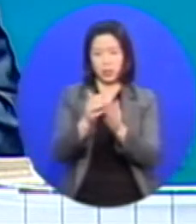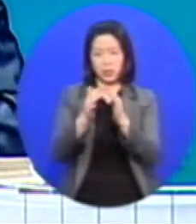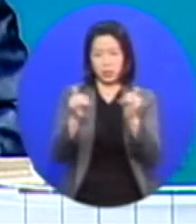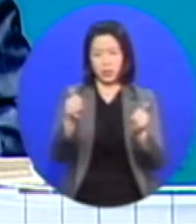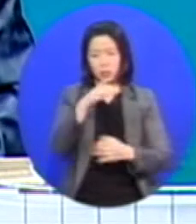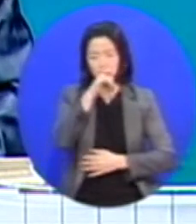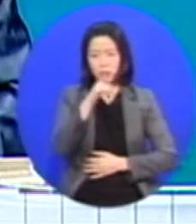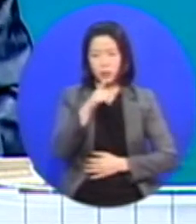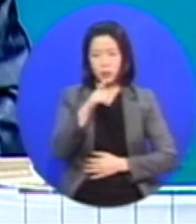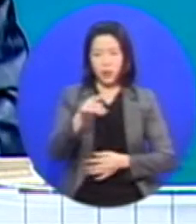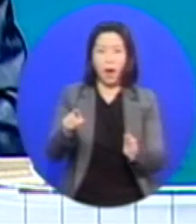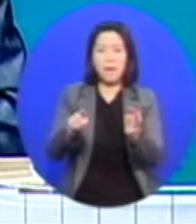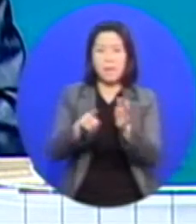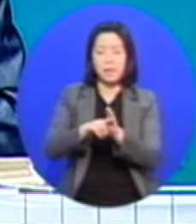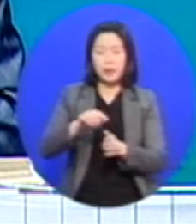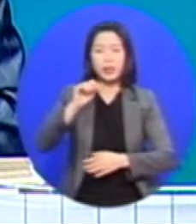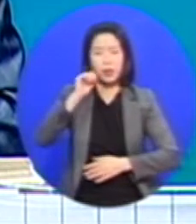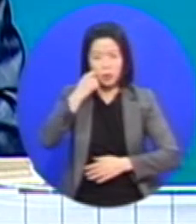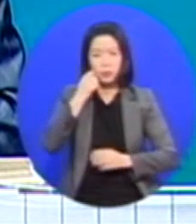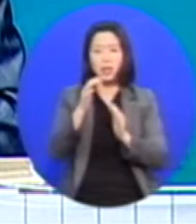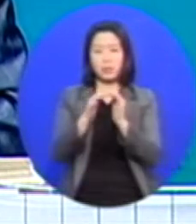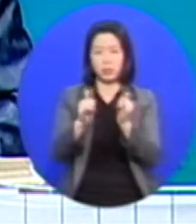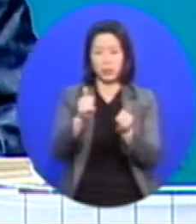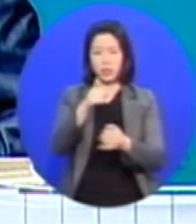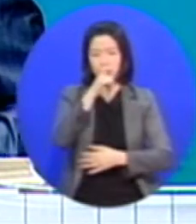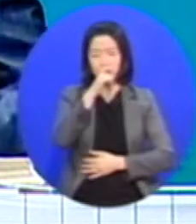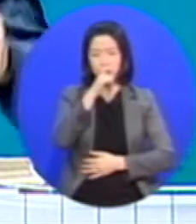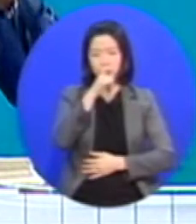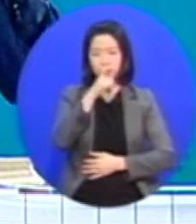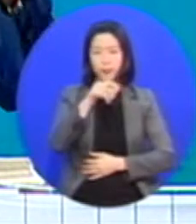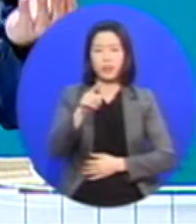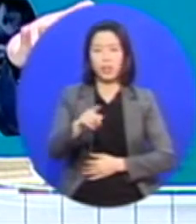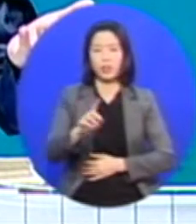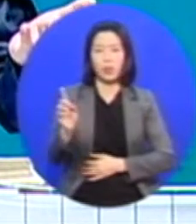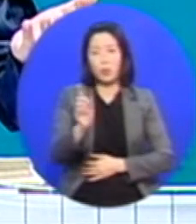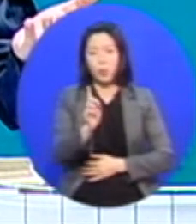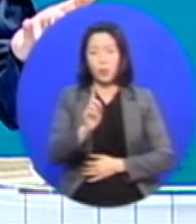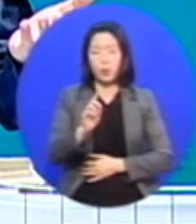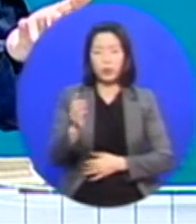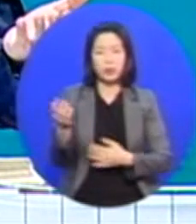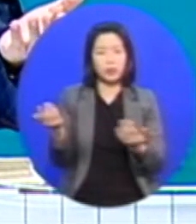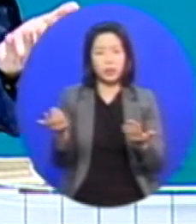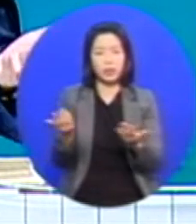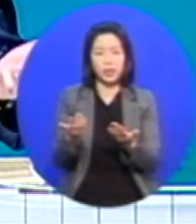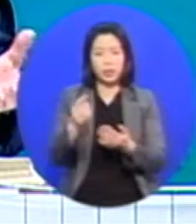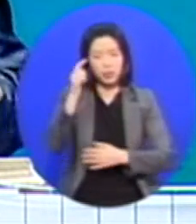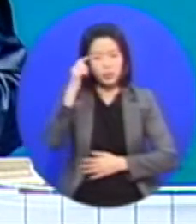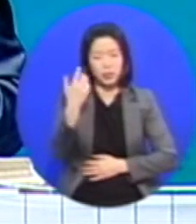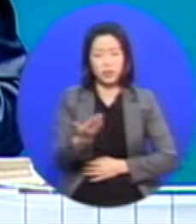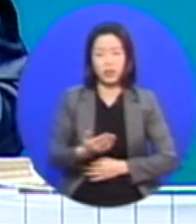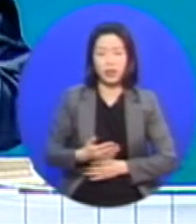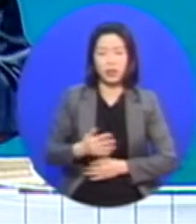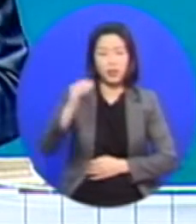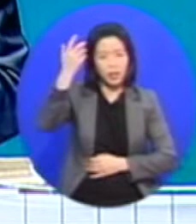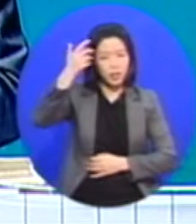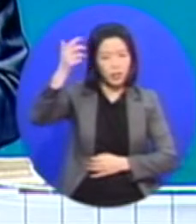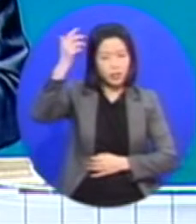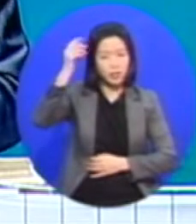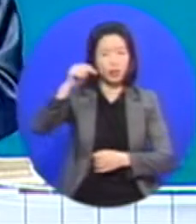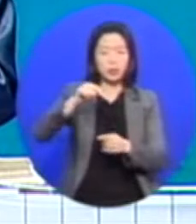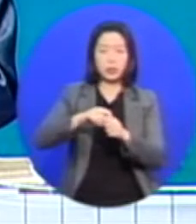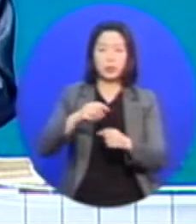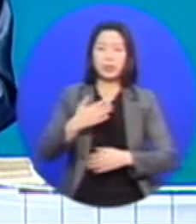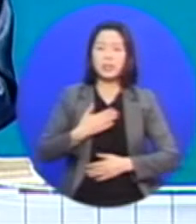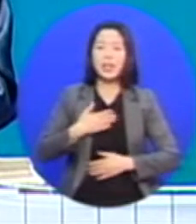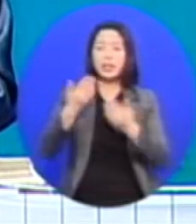믿어지지 않는다는 붙어있어요 기도 제 어떻게 된 일이죠 영적으로 하나님이 내게 주신